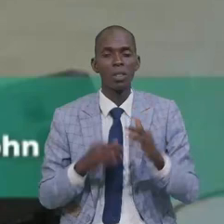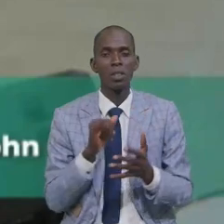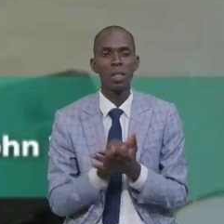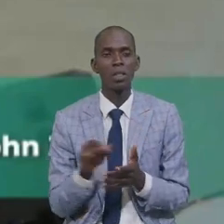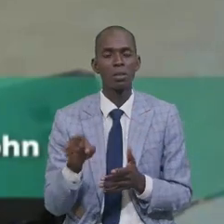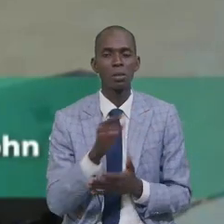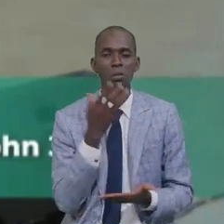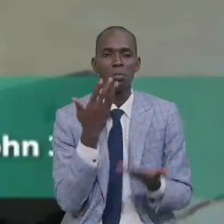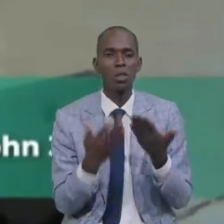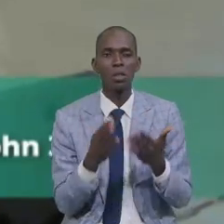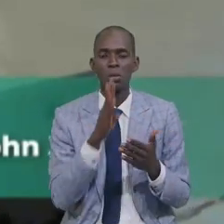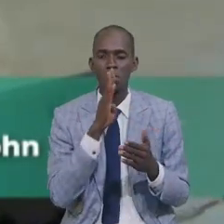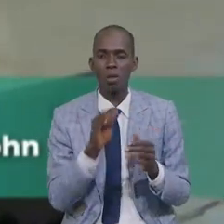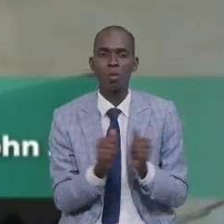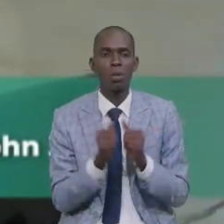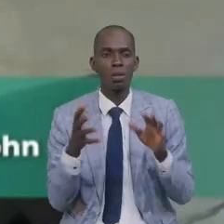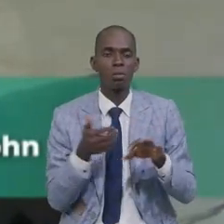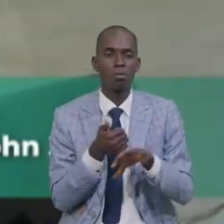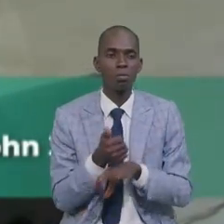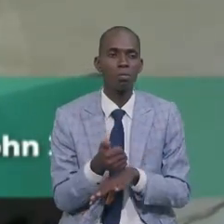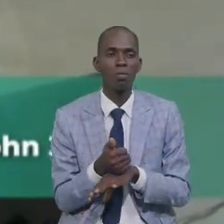Verset 15 de Philippiens 2.